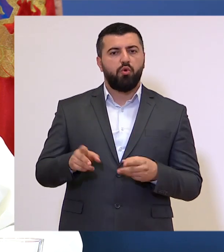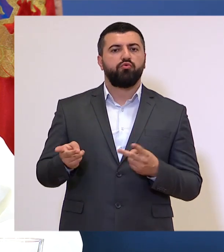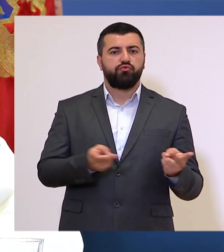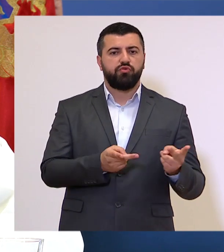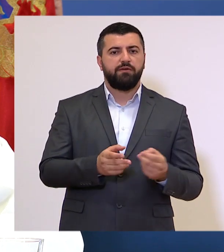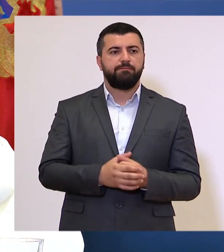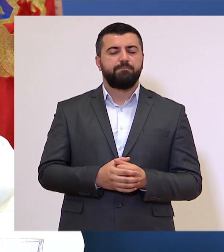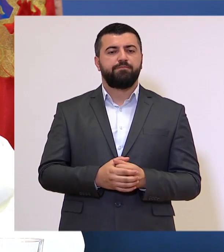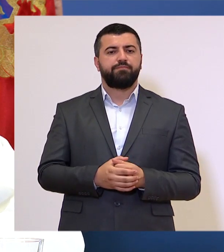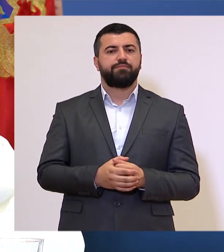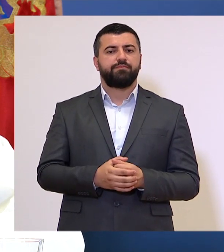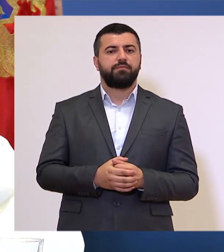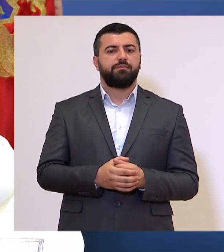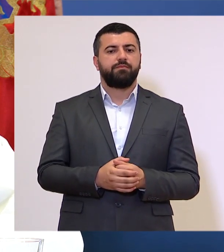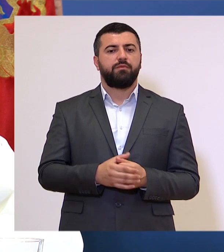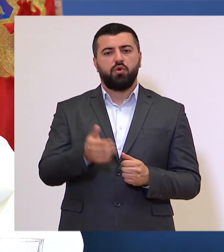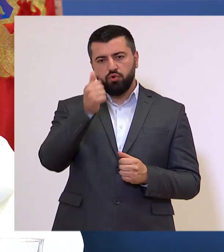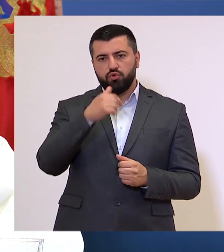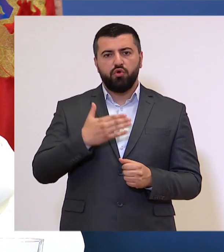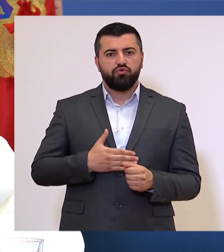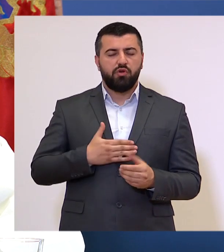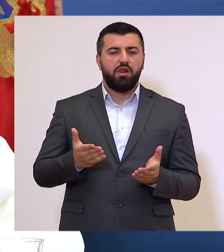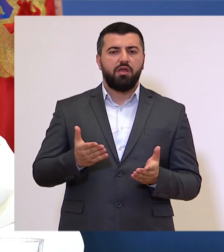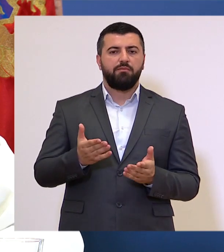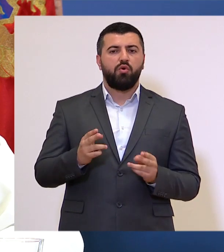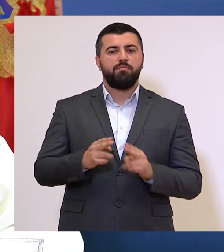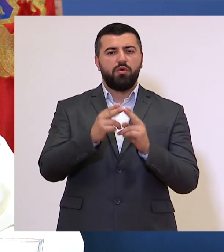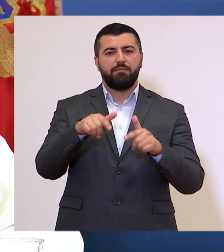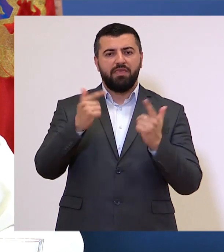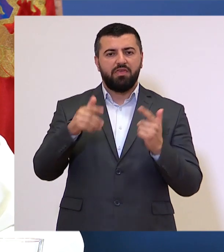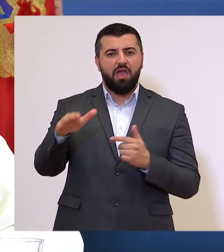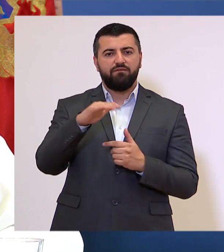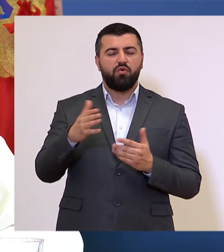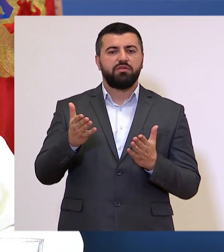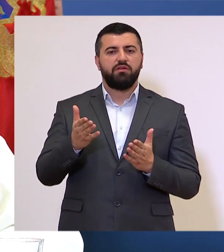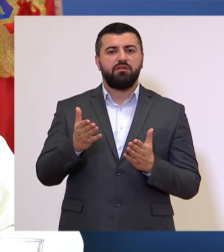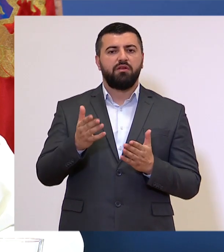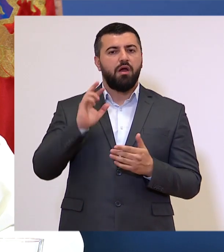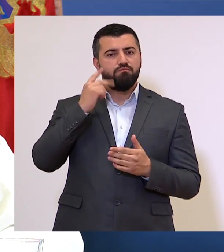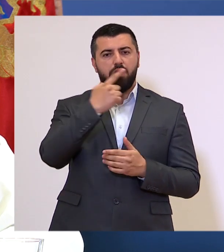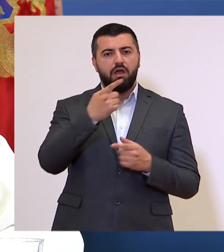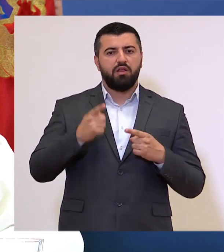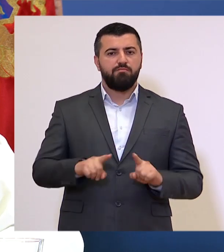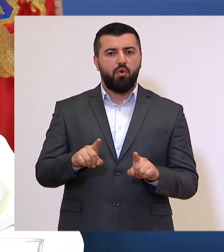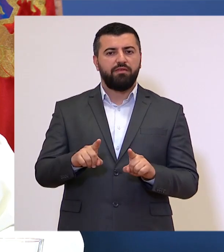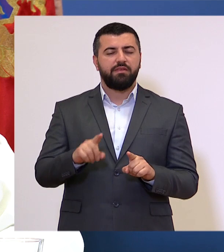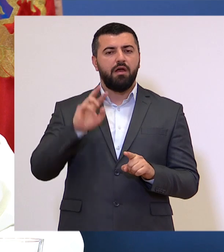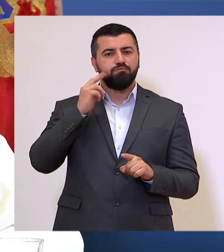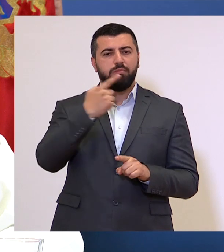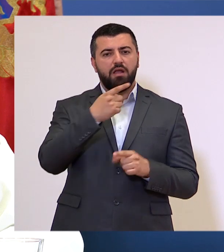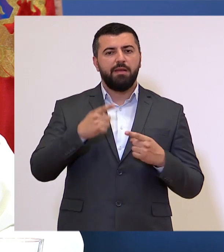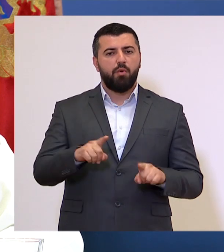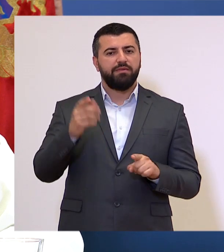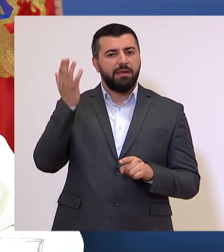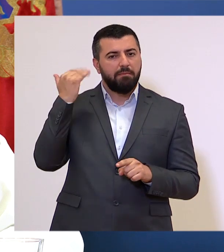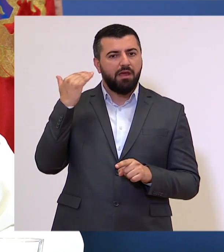sada. I ono što želim da upoznaju javnost, to je situacija sa Barskom bolnicom. Barska bolnica je